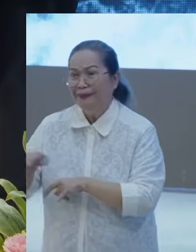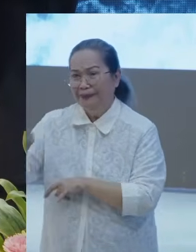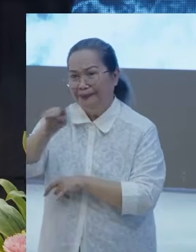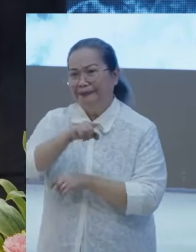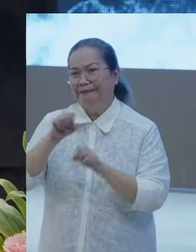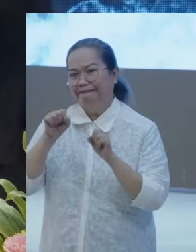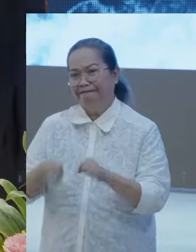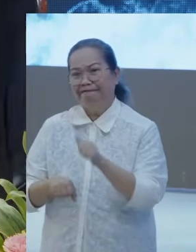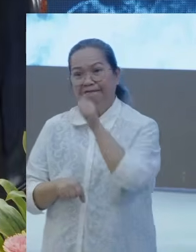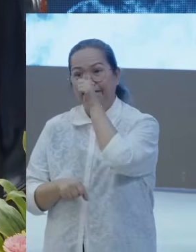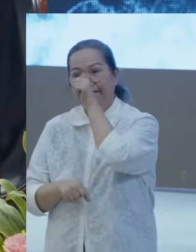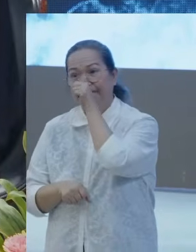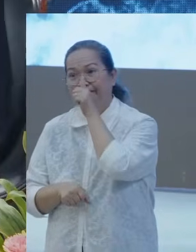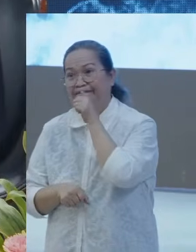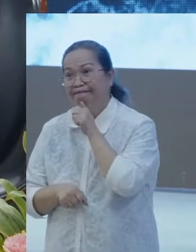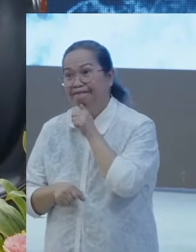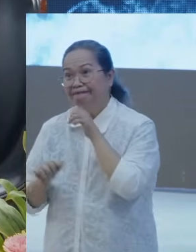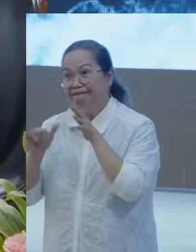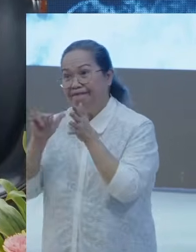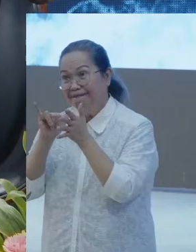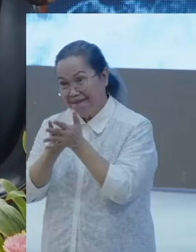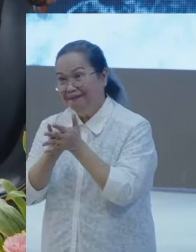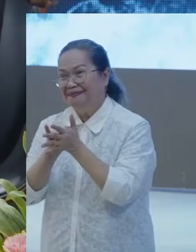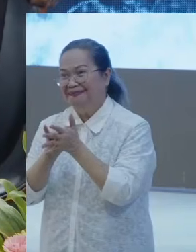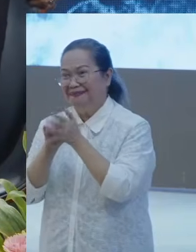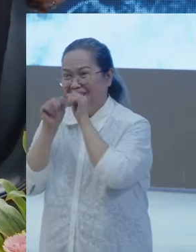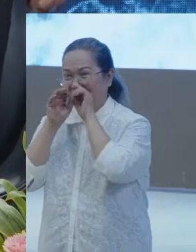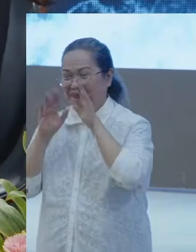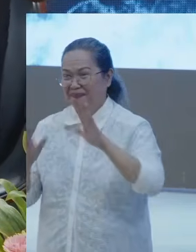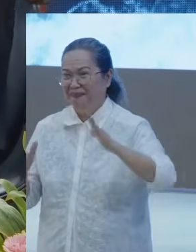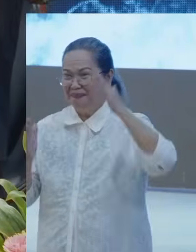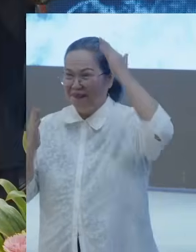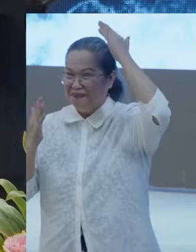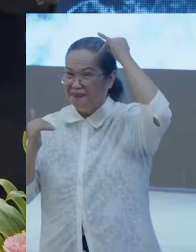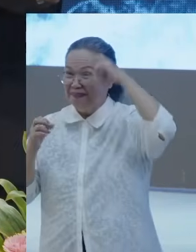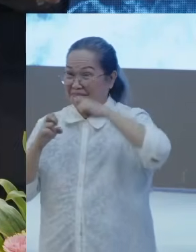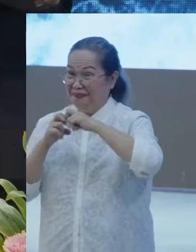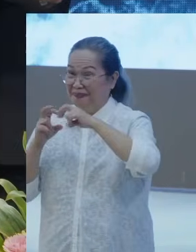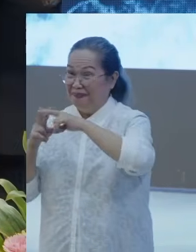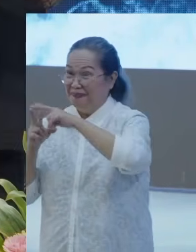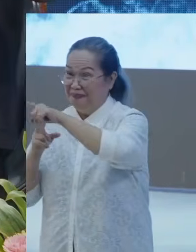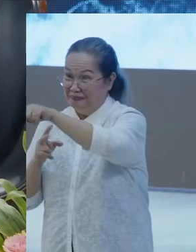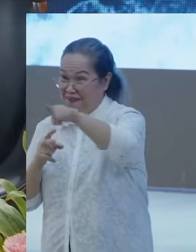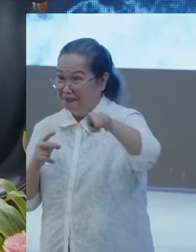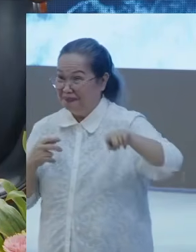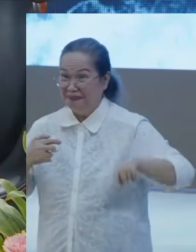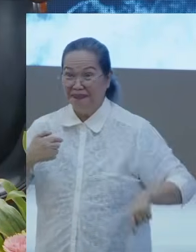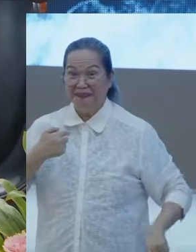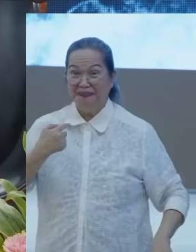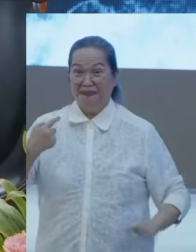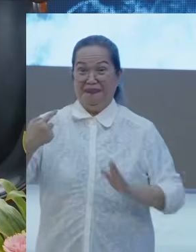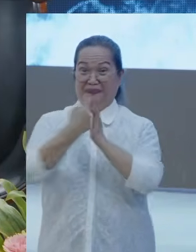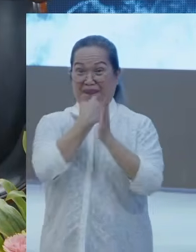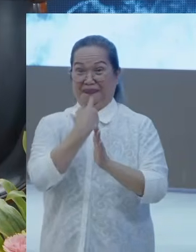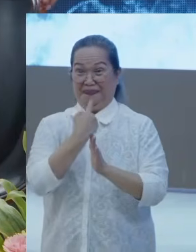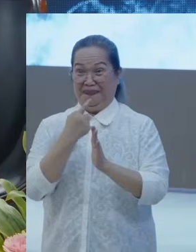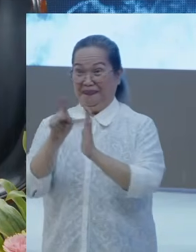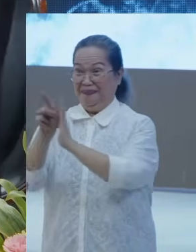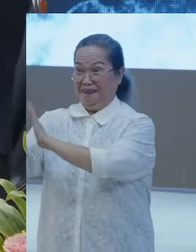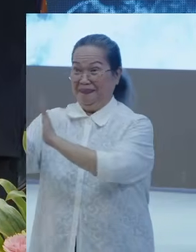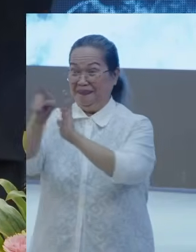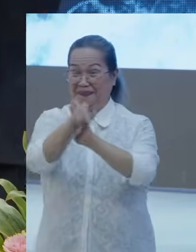lahat sapagkat yun po ang ating blessed hope. Na kahit tayo ay paslangin, tayo